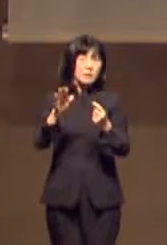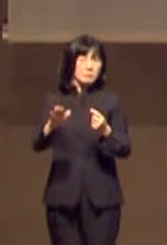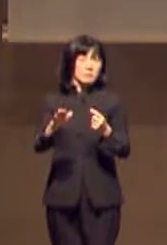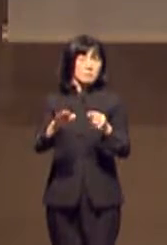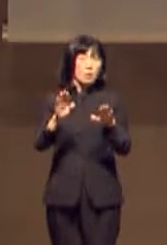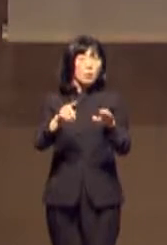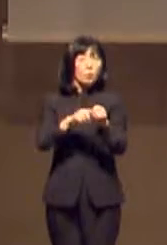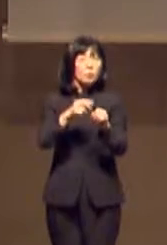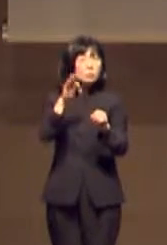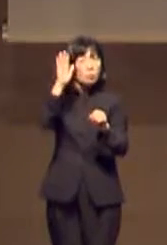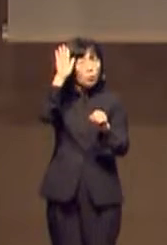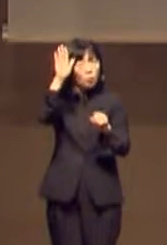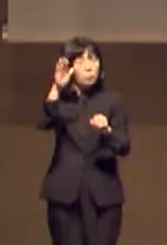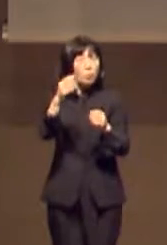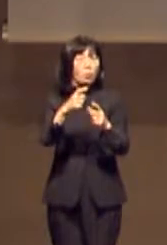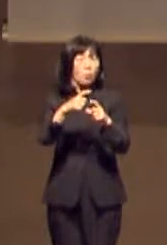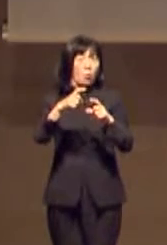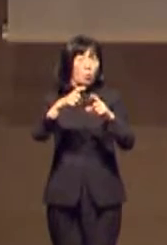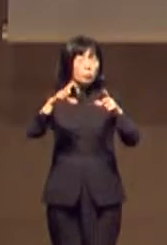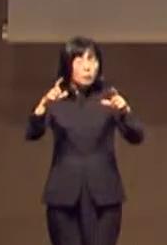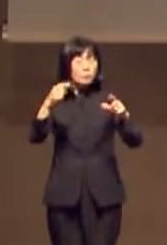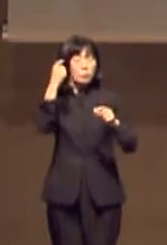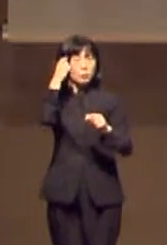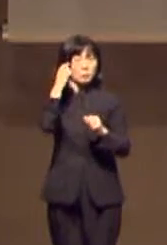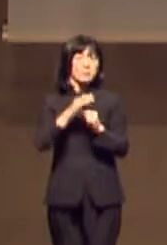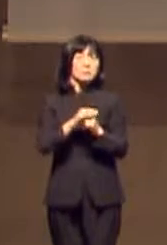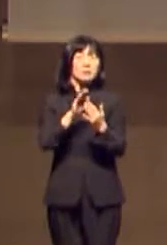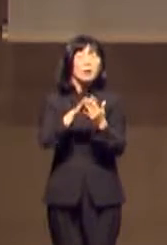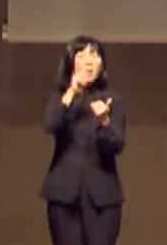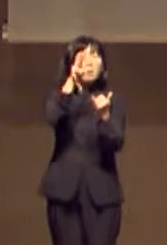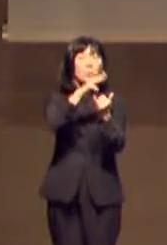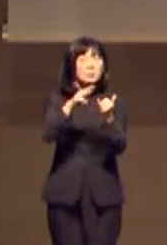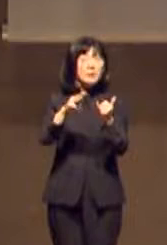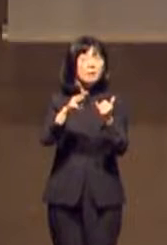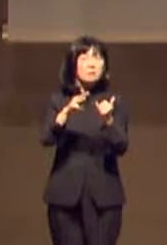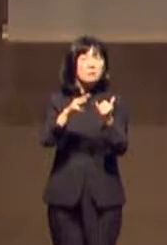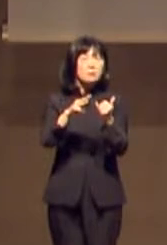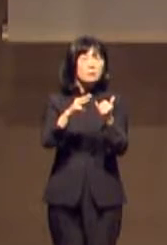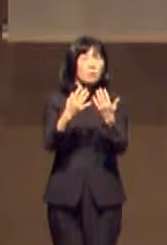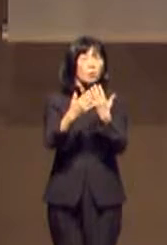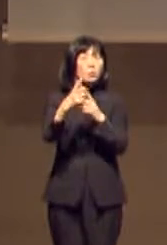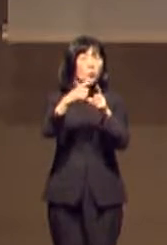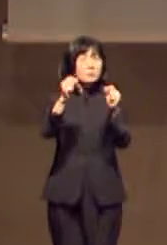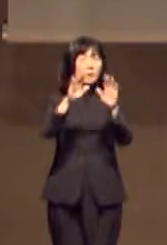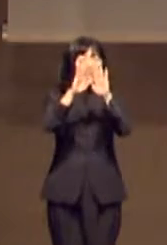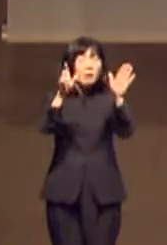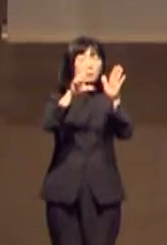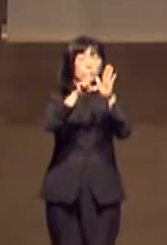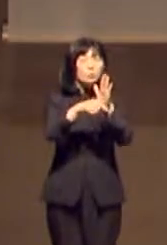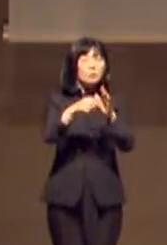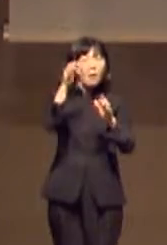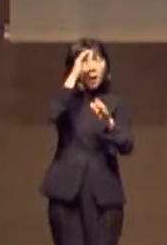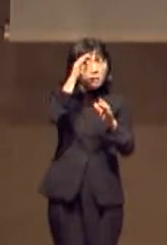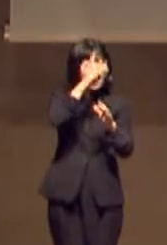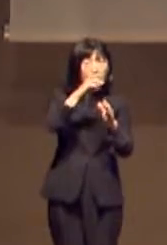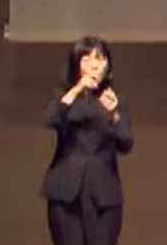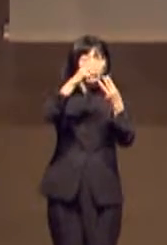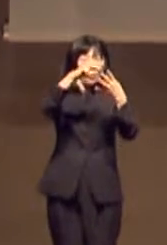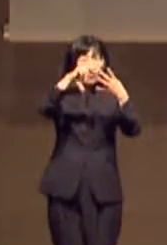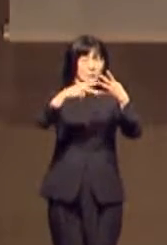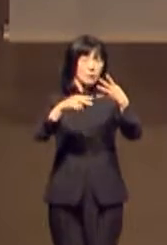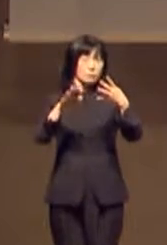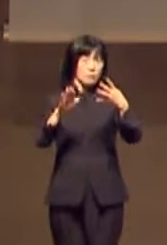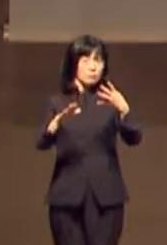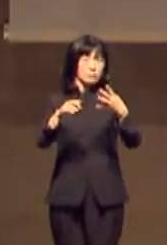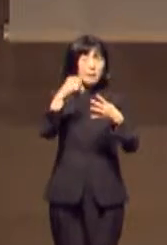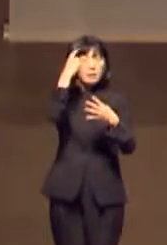増え続ける予定でございます。防災国体が開催される10月は観光シーズンということもあり、多くの外国人観光